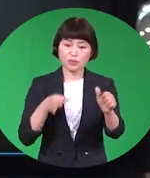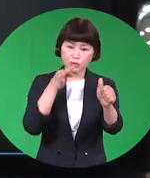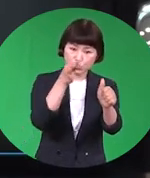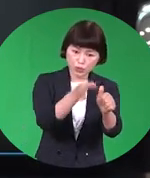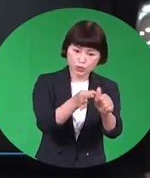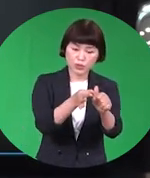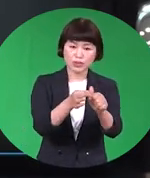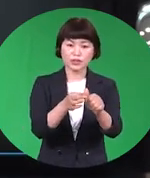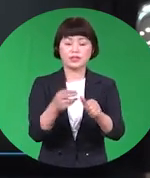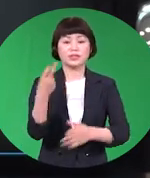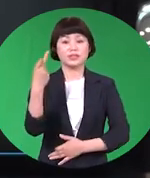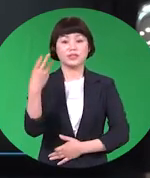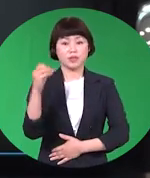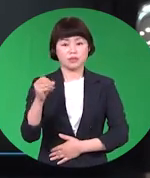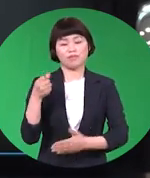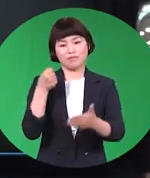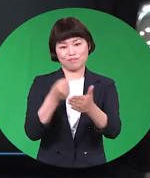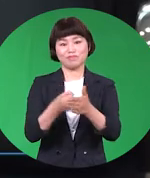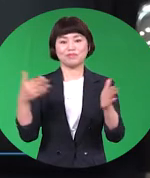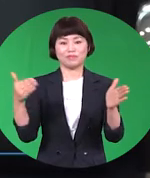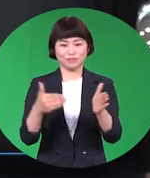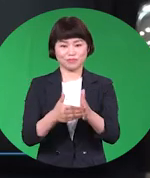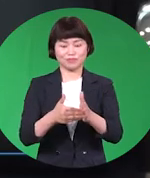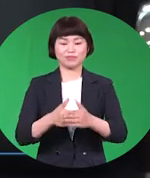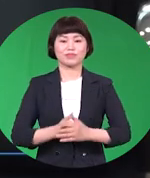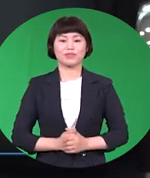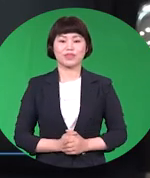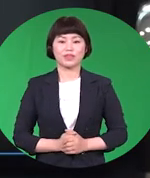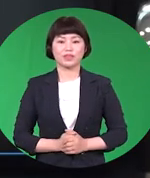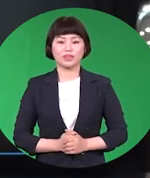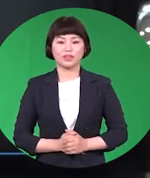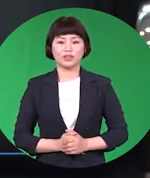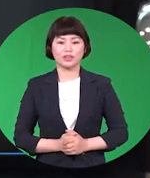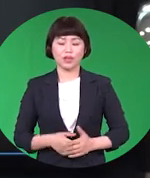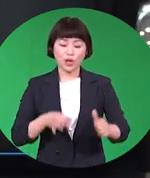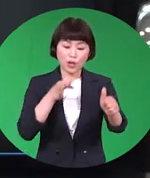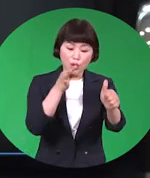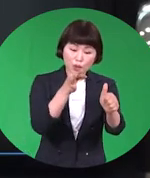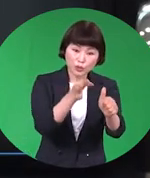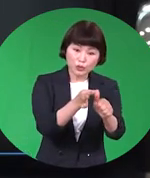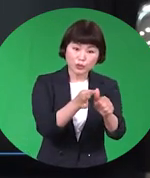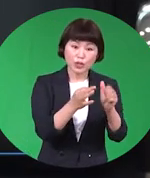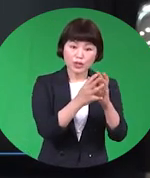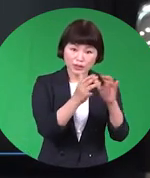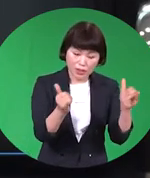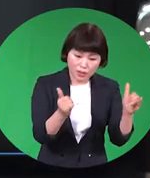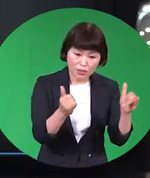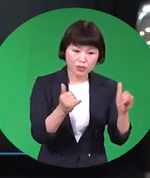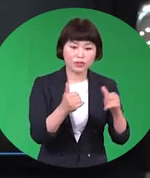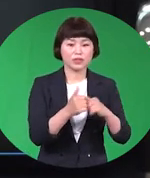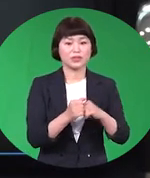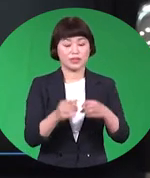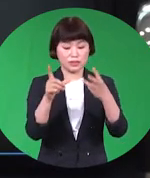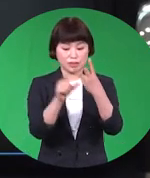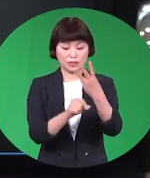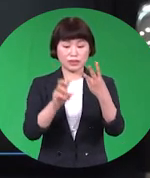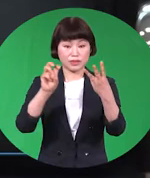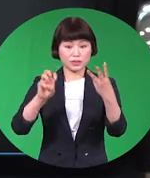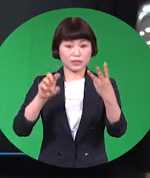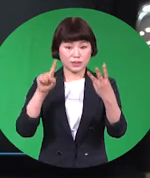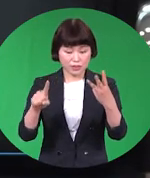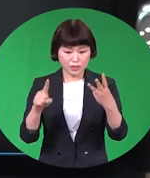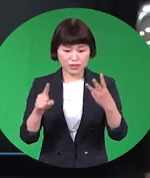금액을 12만 원을 결정하였습니다. 지급 대상은 2020년 3월